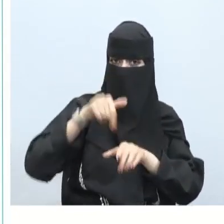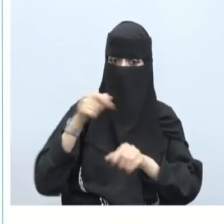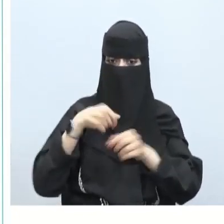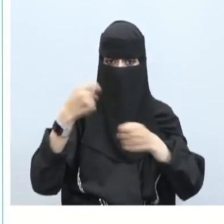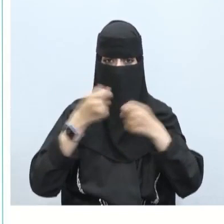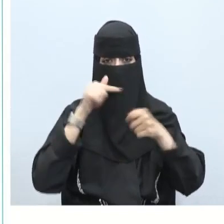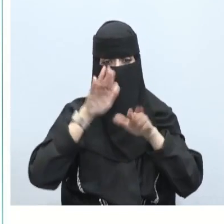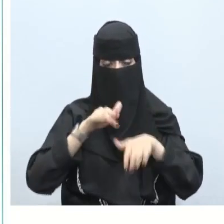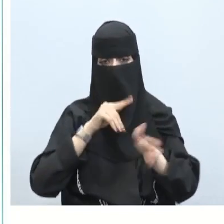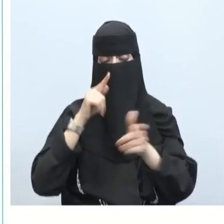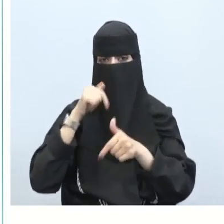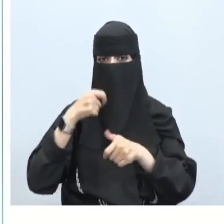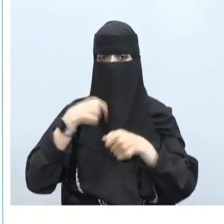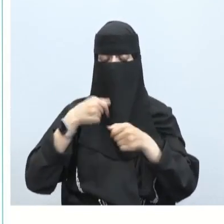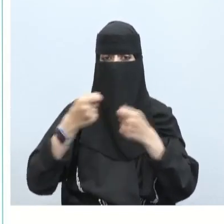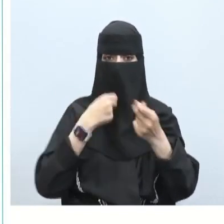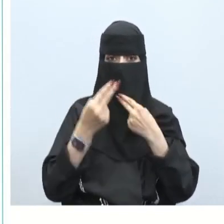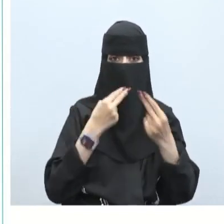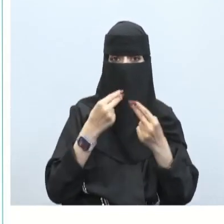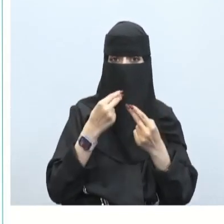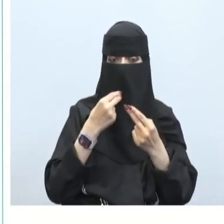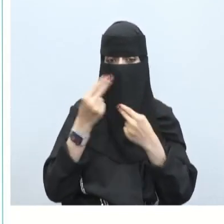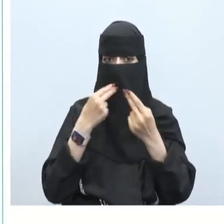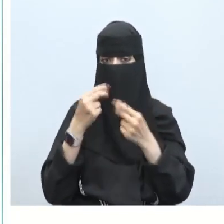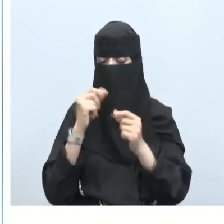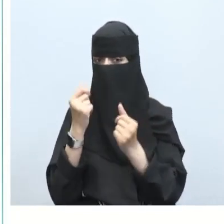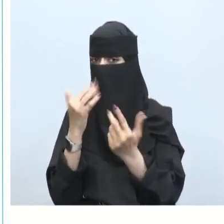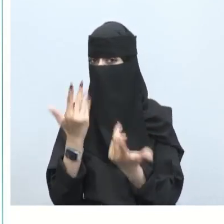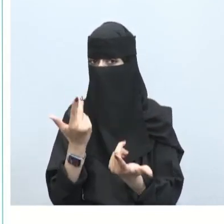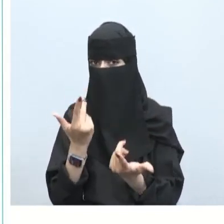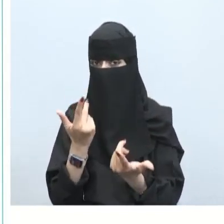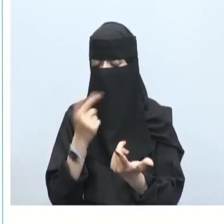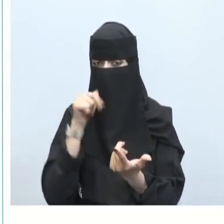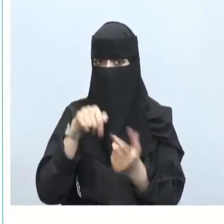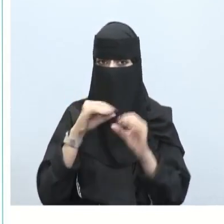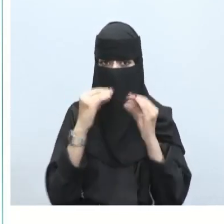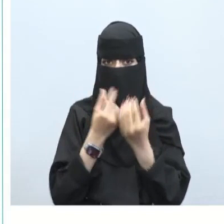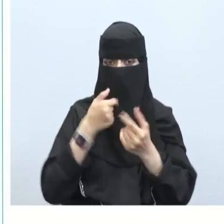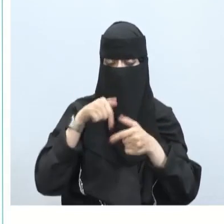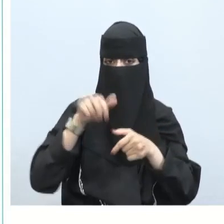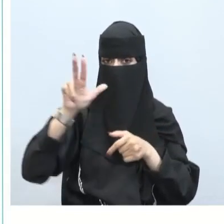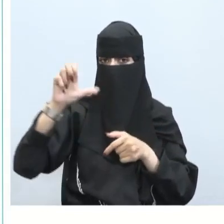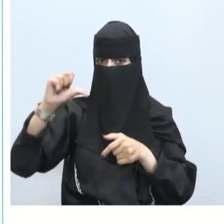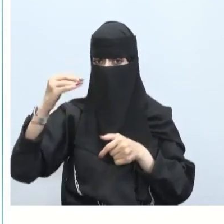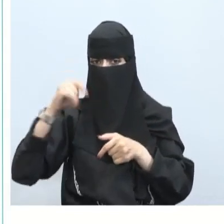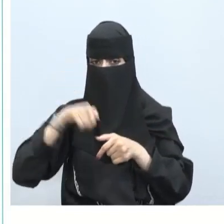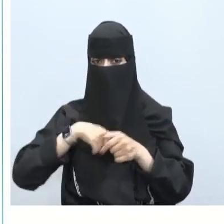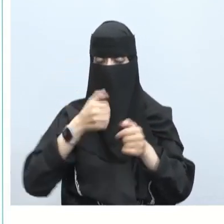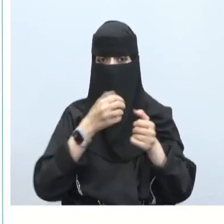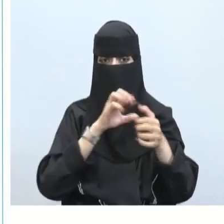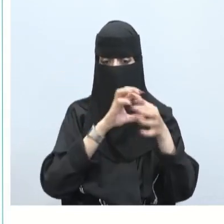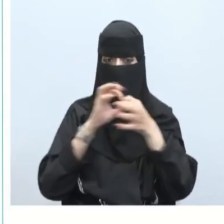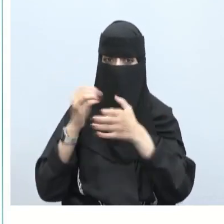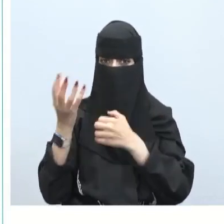الموزع ايضا والتفاوض حول اسعار هذه الاداره او اللوجستيك او حتى سلاسل الامداد